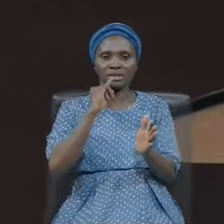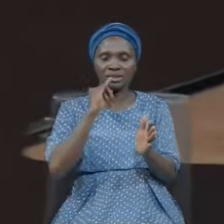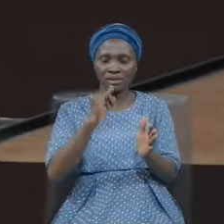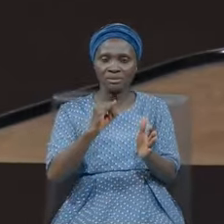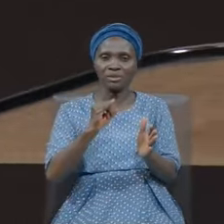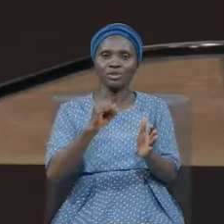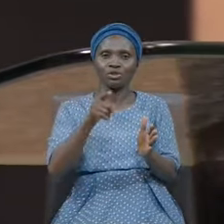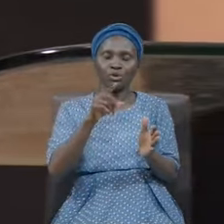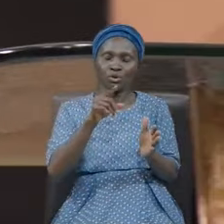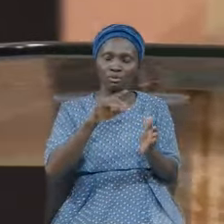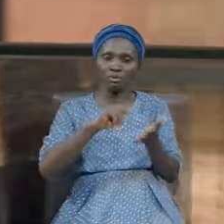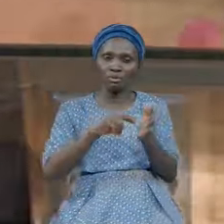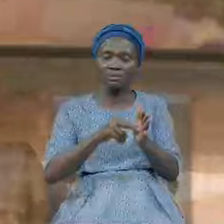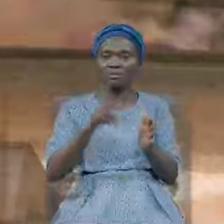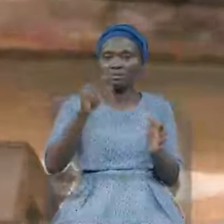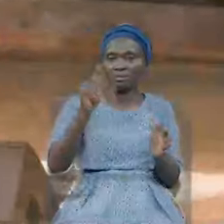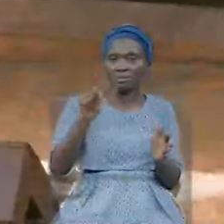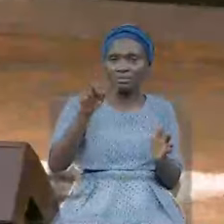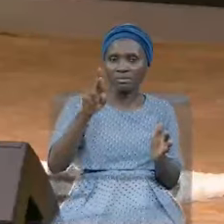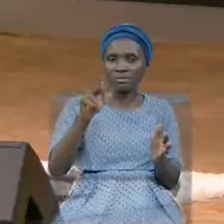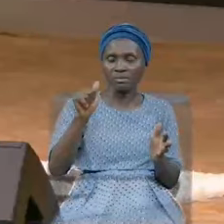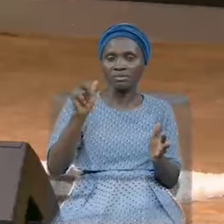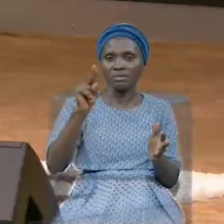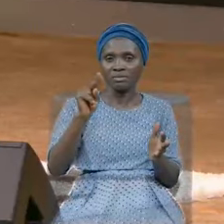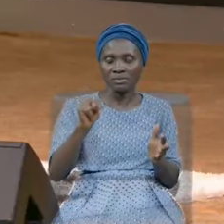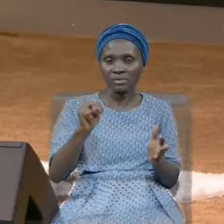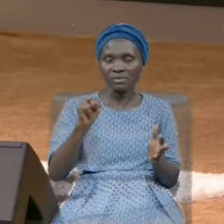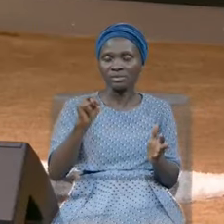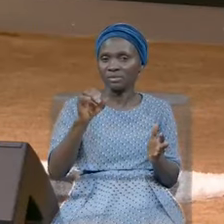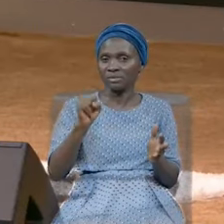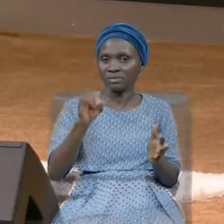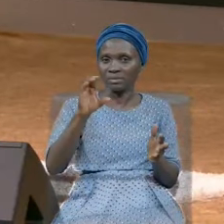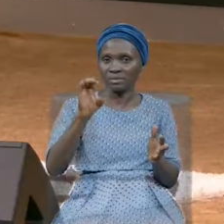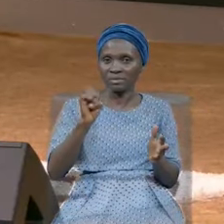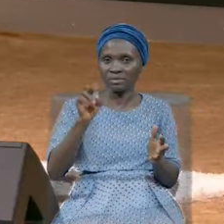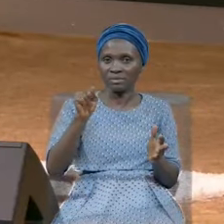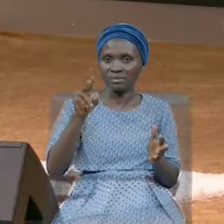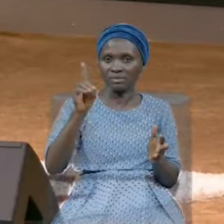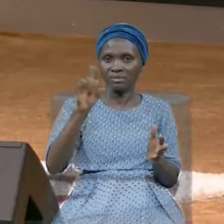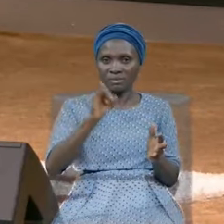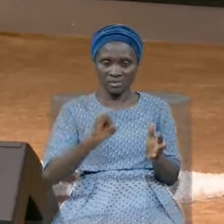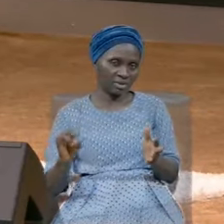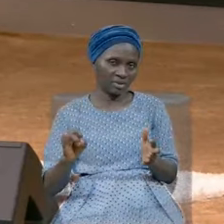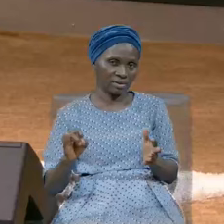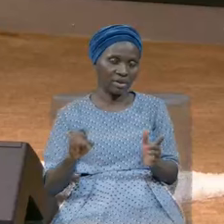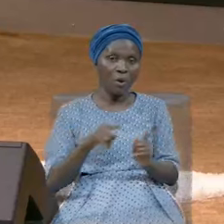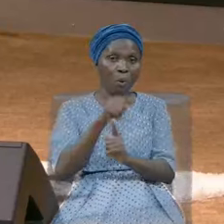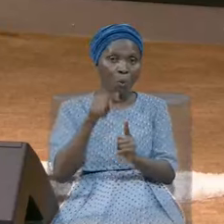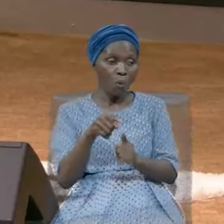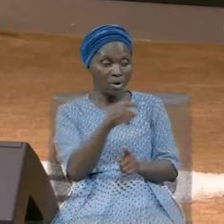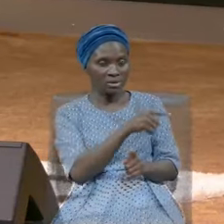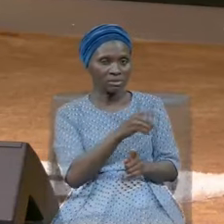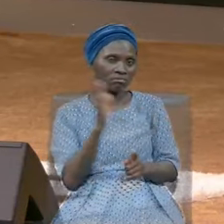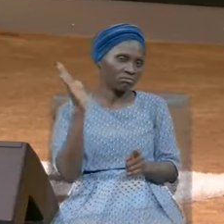transcendant. Lorsqu'on vous gifle sur une joue et vous endurez cela,